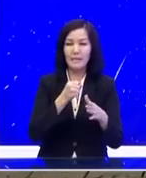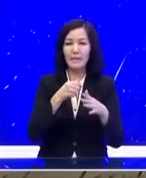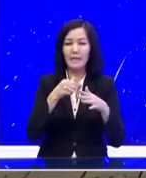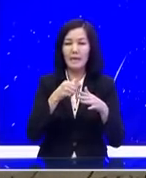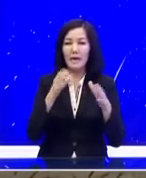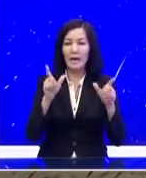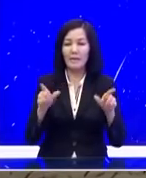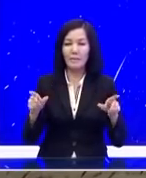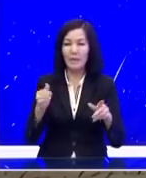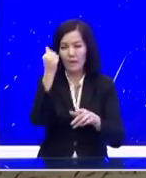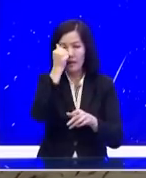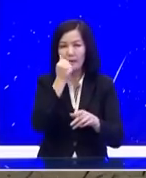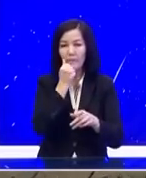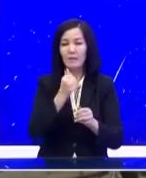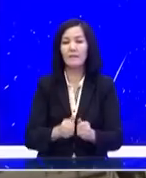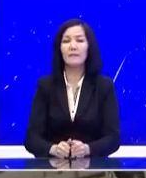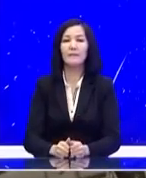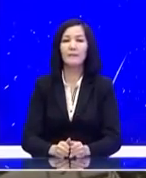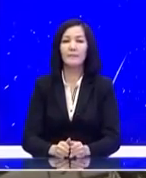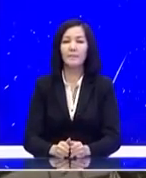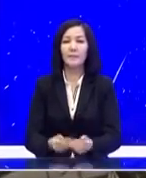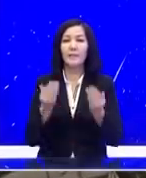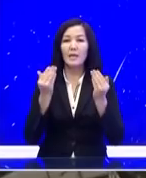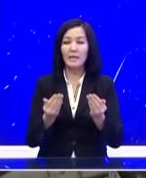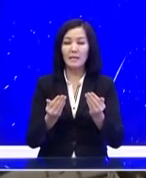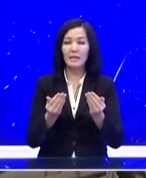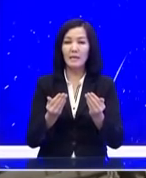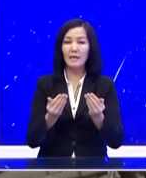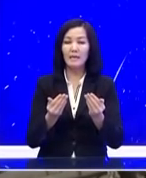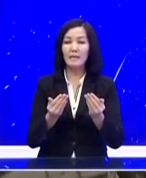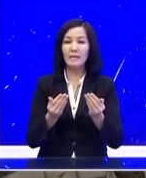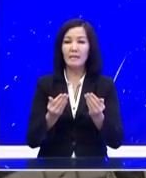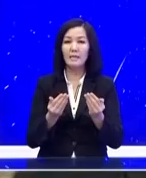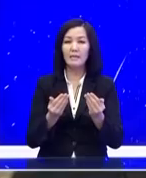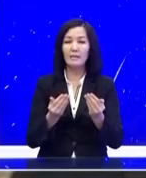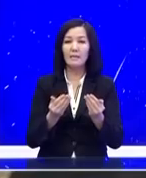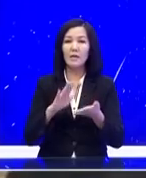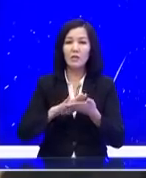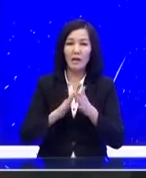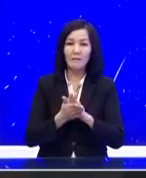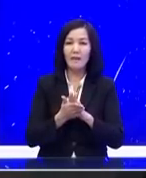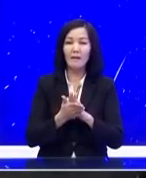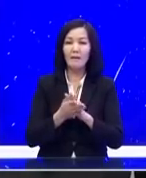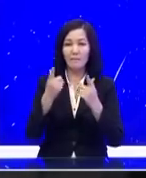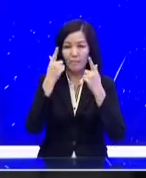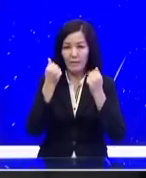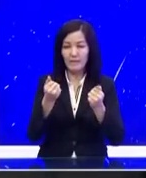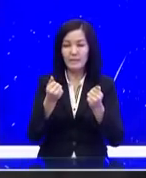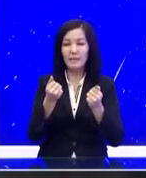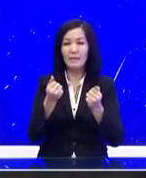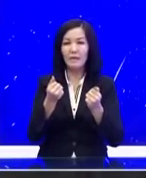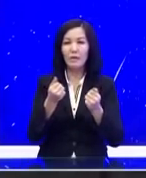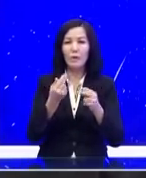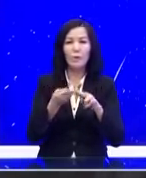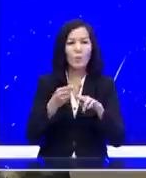алғысымды айтамын шын жүректен. Енді қазіргі жағдайымыз белгілі, өте